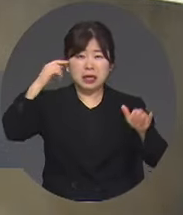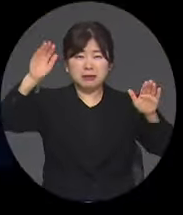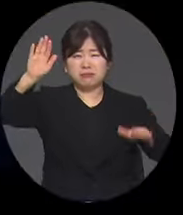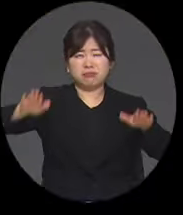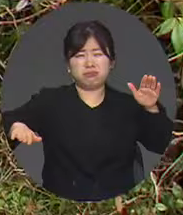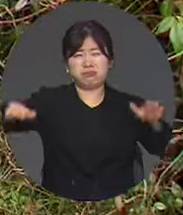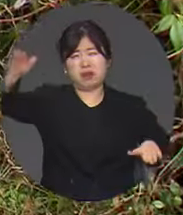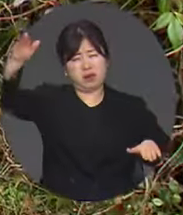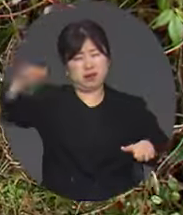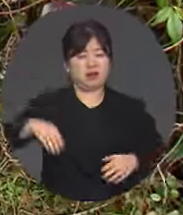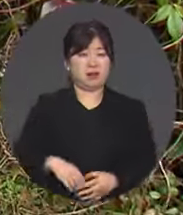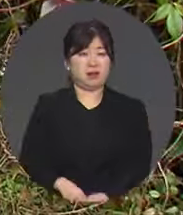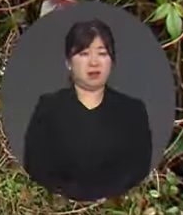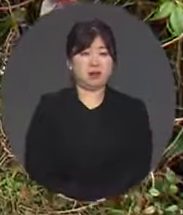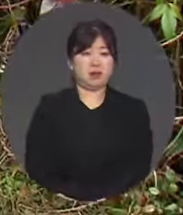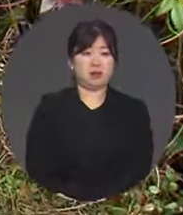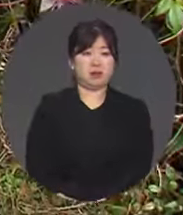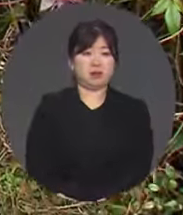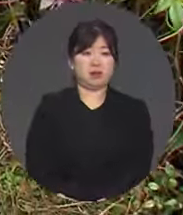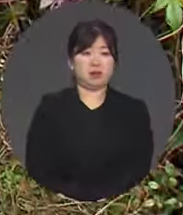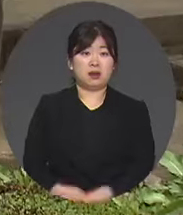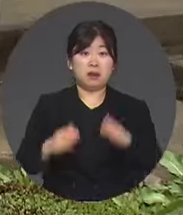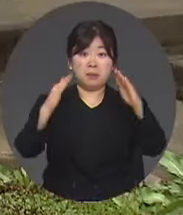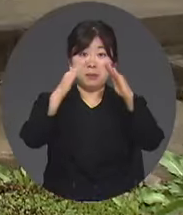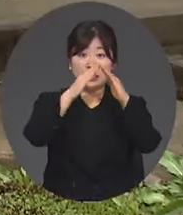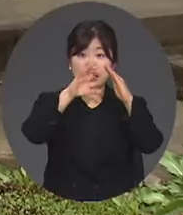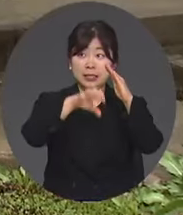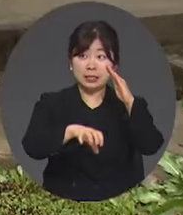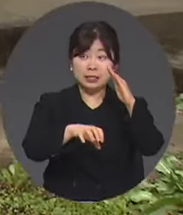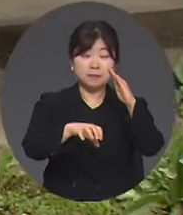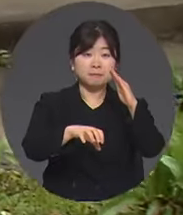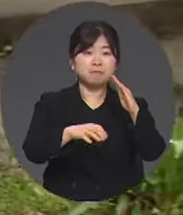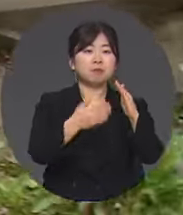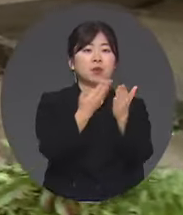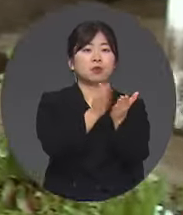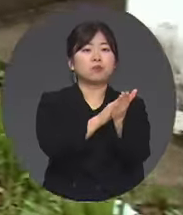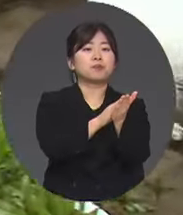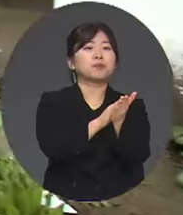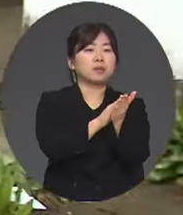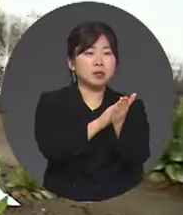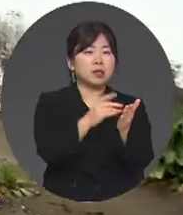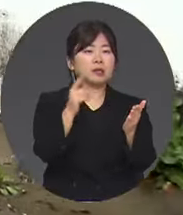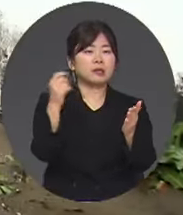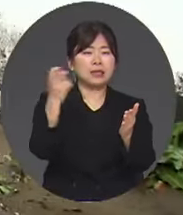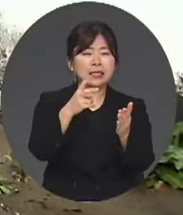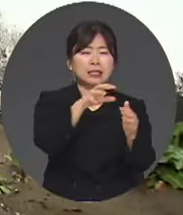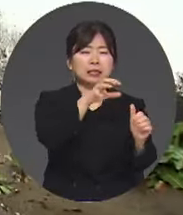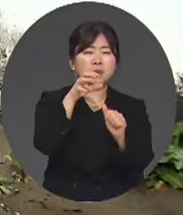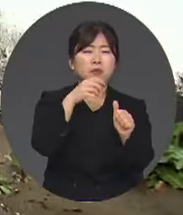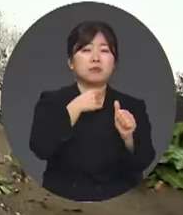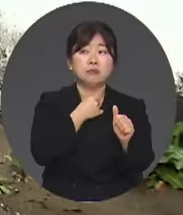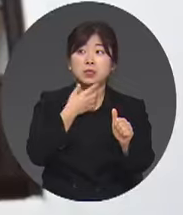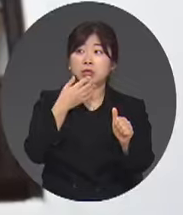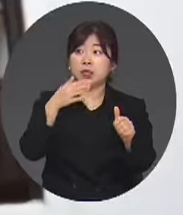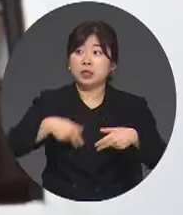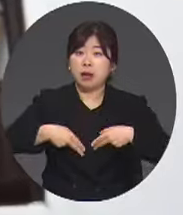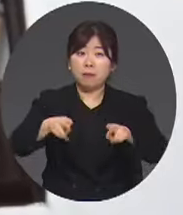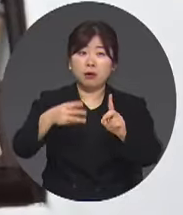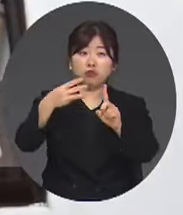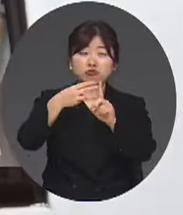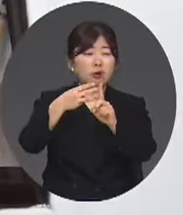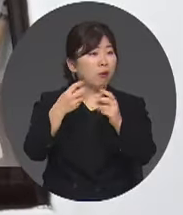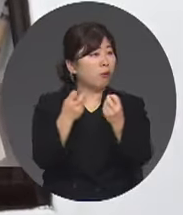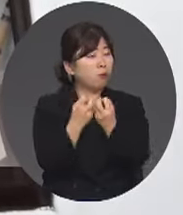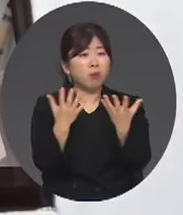납니다. 빈집을 재활용해 인구 유입에 활용하려던 남해군도 답답하긴 마찬가지입니다.